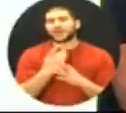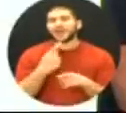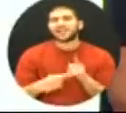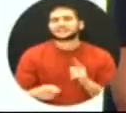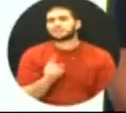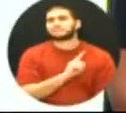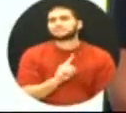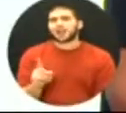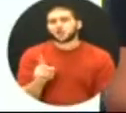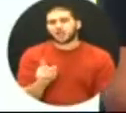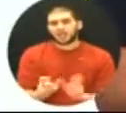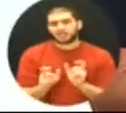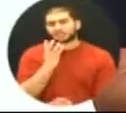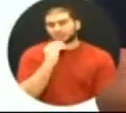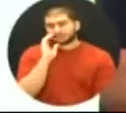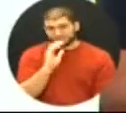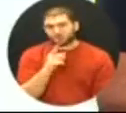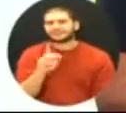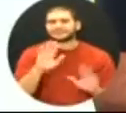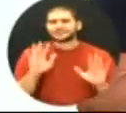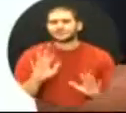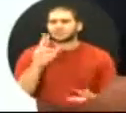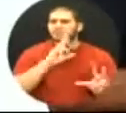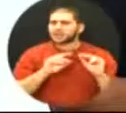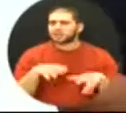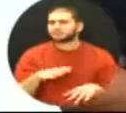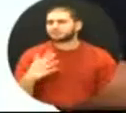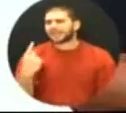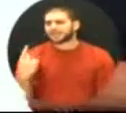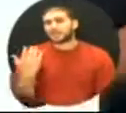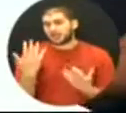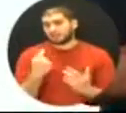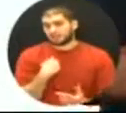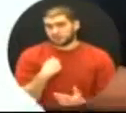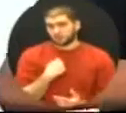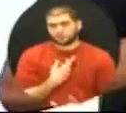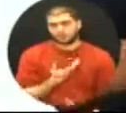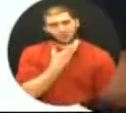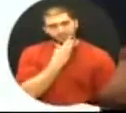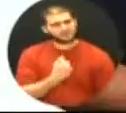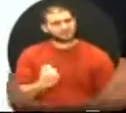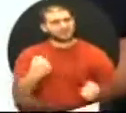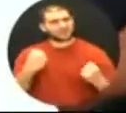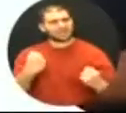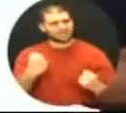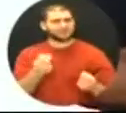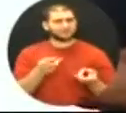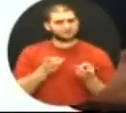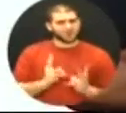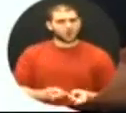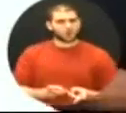מיליון ישראלים צפו בו. הסרטון הזה מדבר מצד אחד על כמה שאנחנו יפים וחזקים